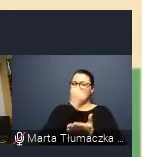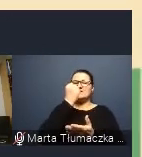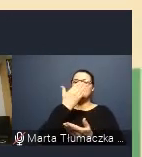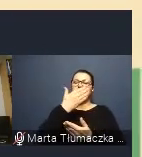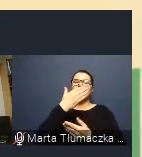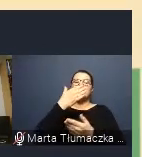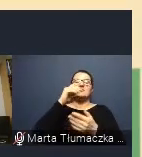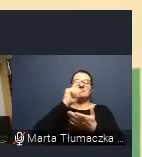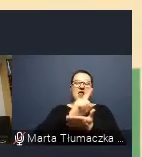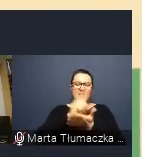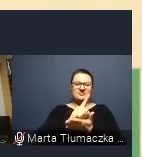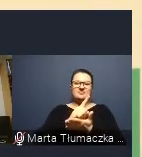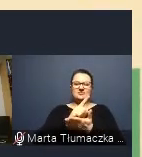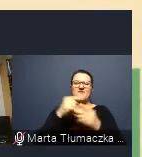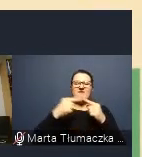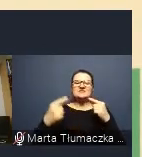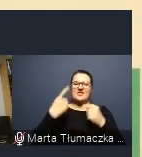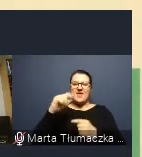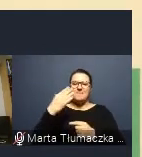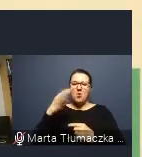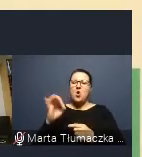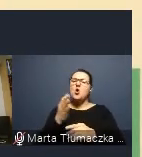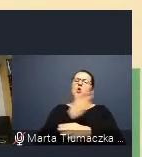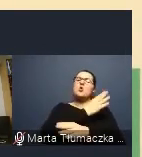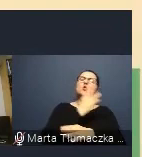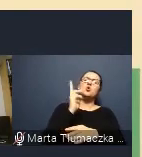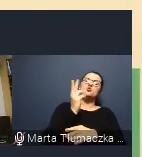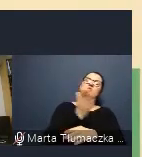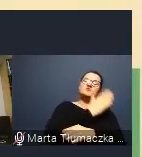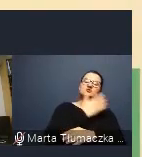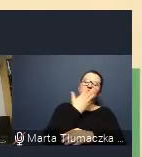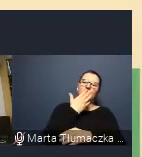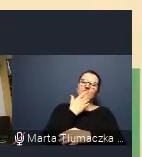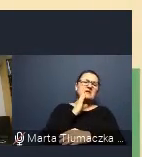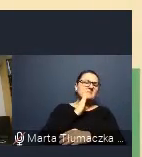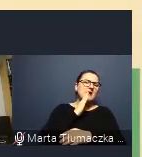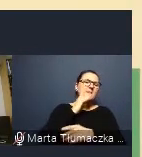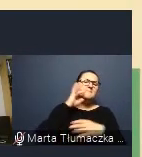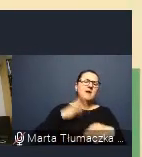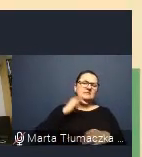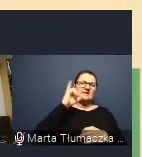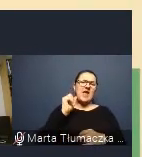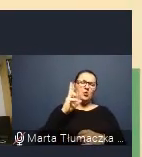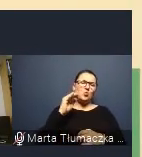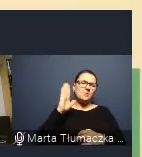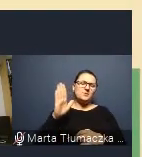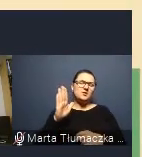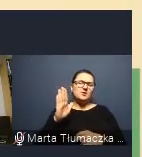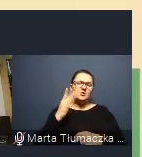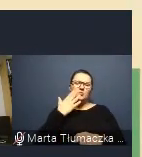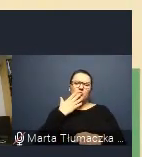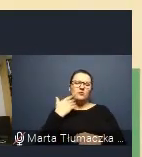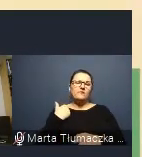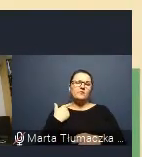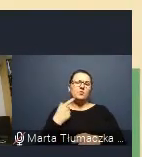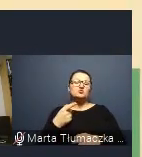wersje demonstracyjne i tak jak tutaj któryś z moich przedmówców mówił, nie wiem czy nie pan Jakub, że właśnie można było z